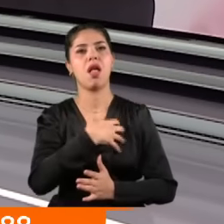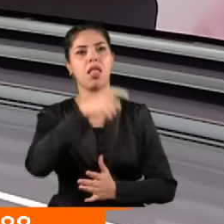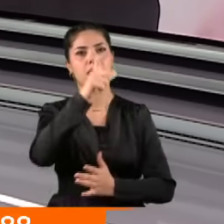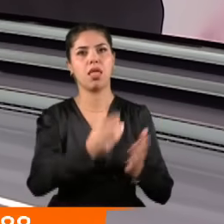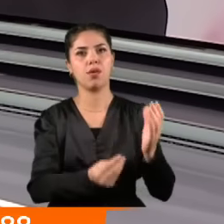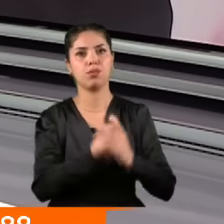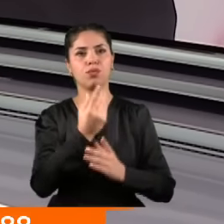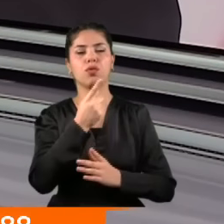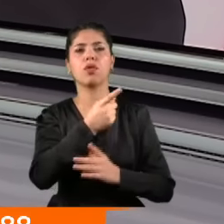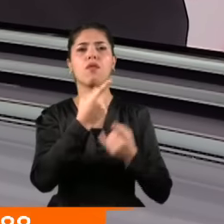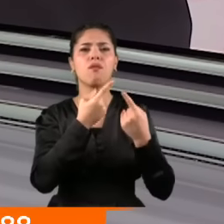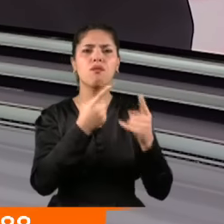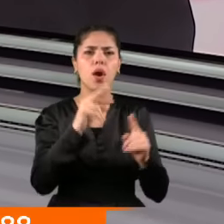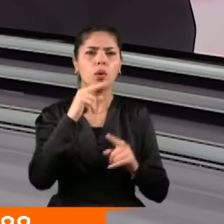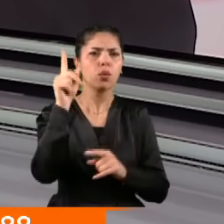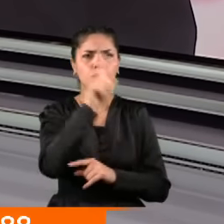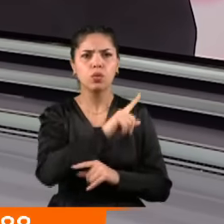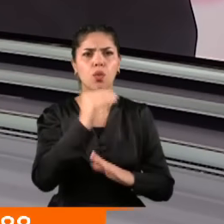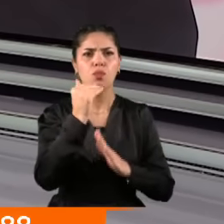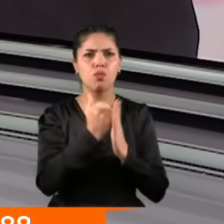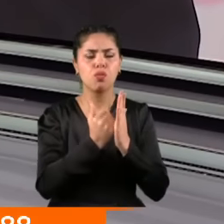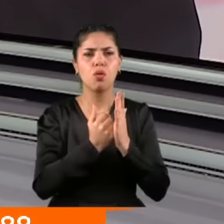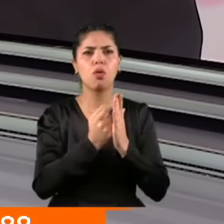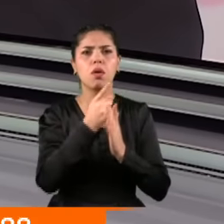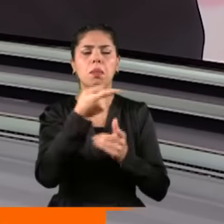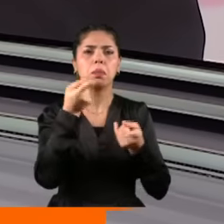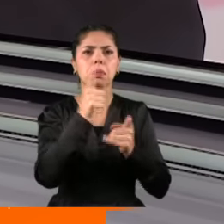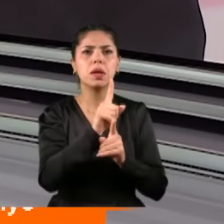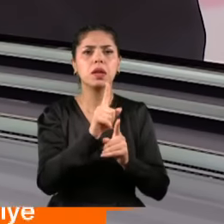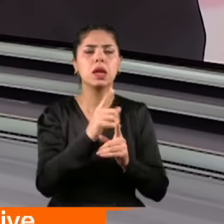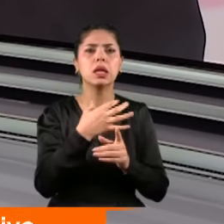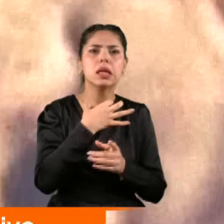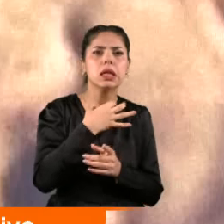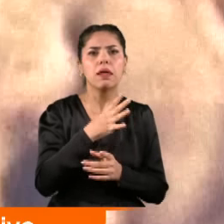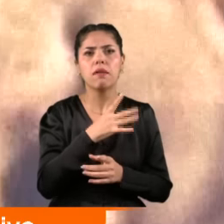ise birbiriyle çelişen ifadeleriydi. Programda yine köşeye sıkıştı.